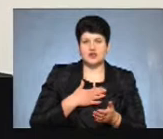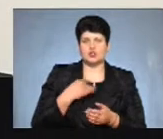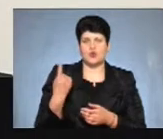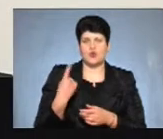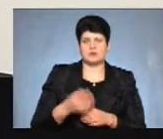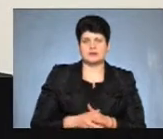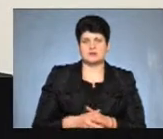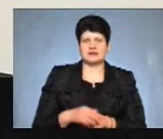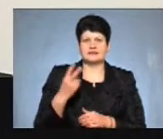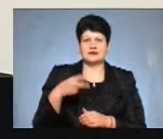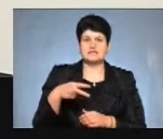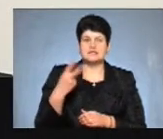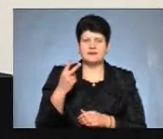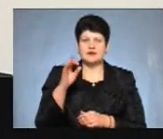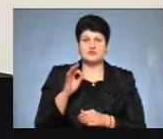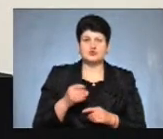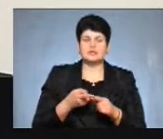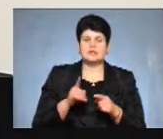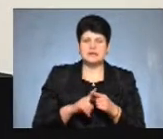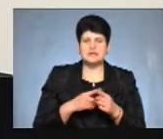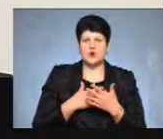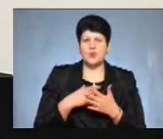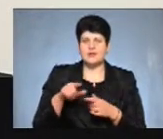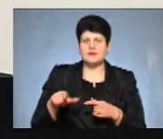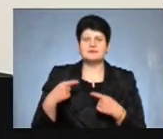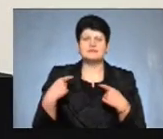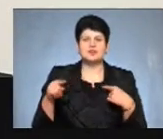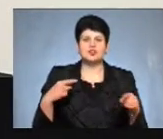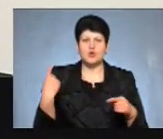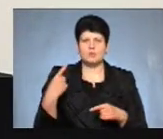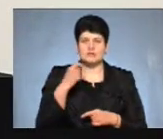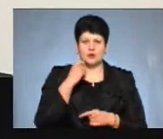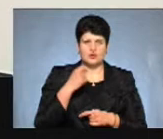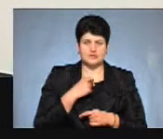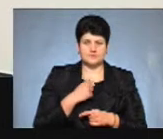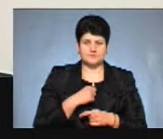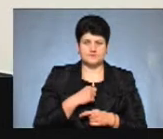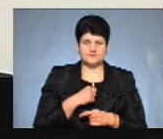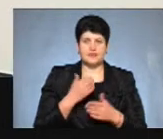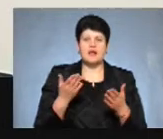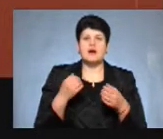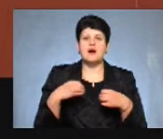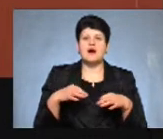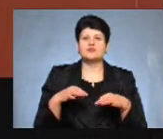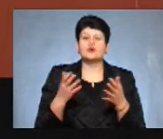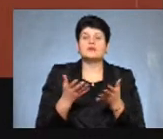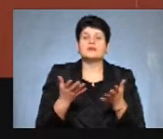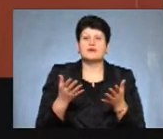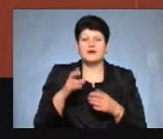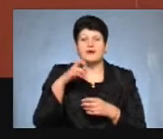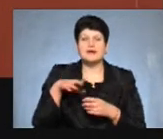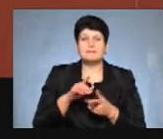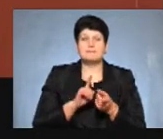І 22% – це громадяни з інших областей України. Авто яких країн, тобто